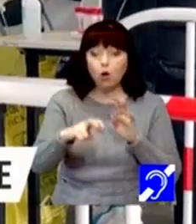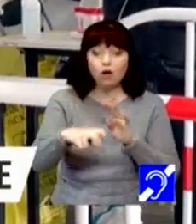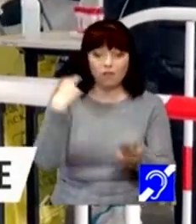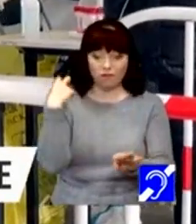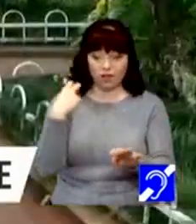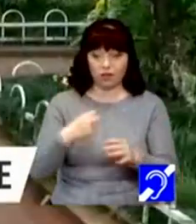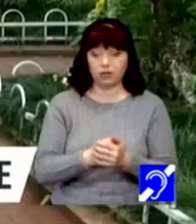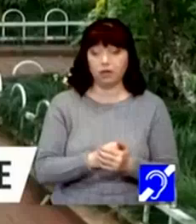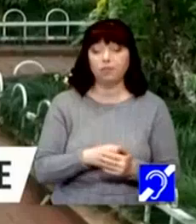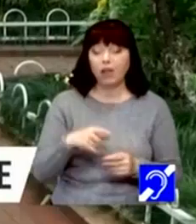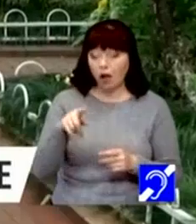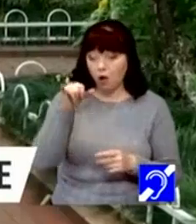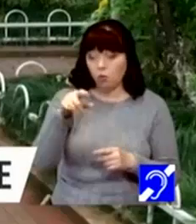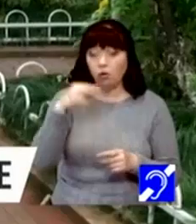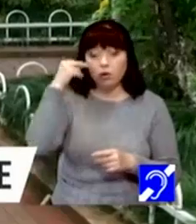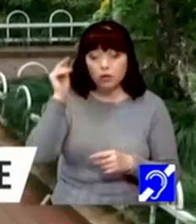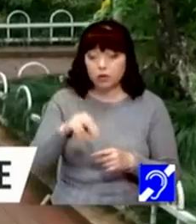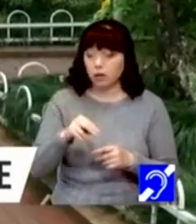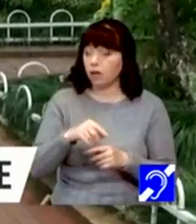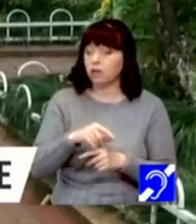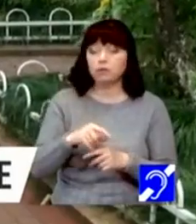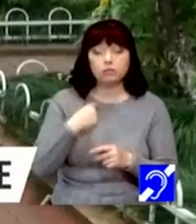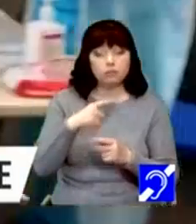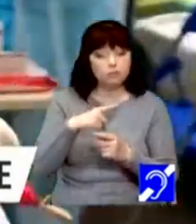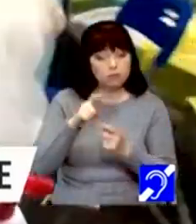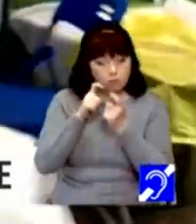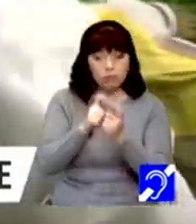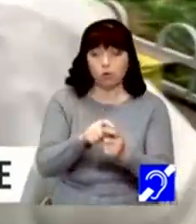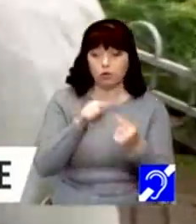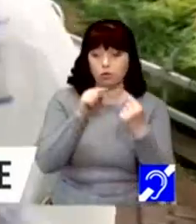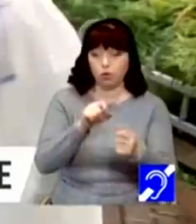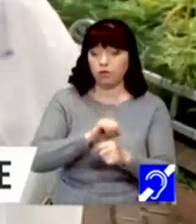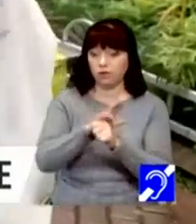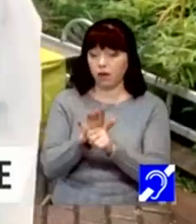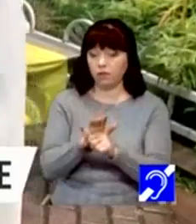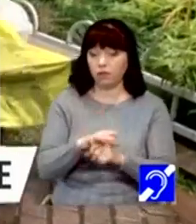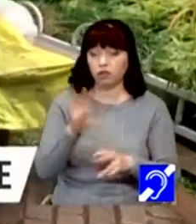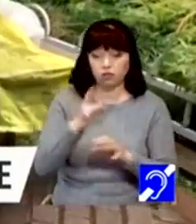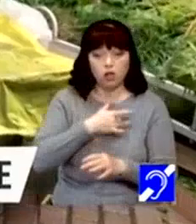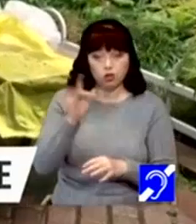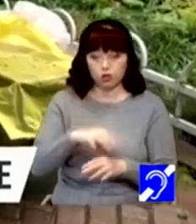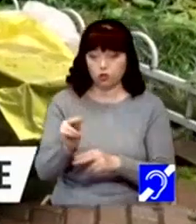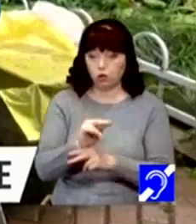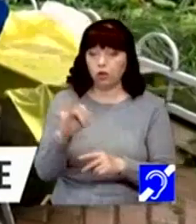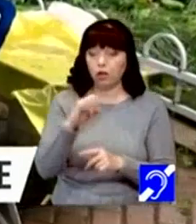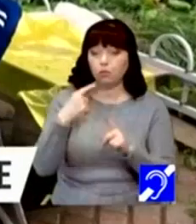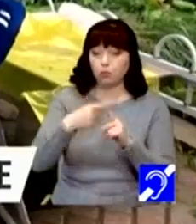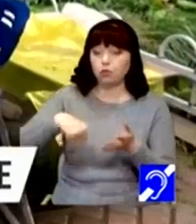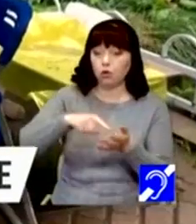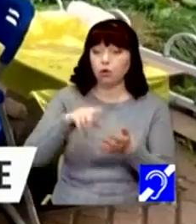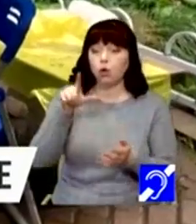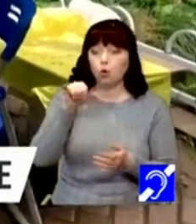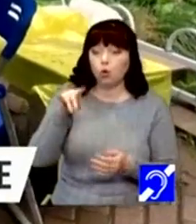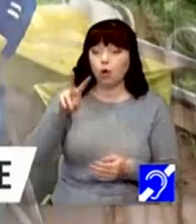China are o politică de toleranță zero la covent ce produce situații Extreme este cazul orașului guangzhou în din cauza